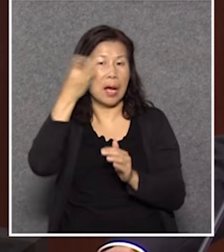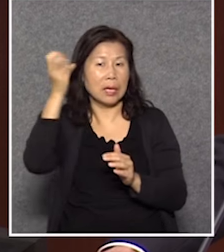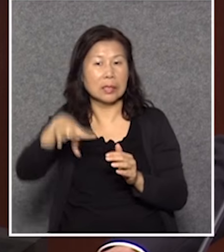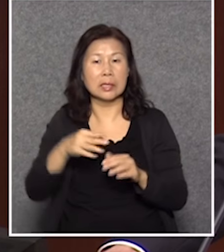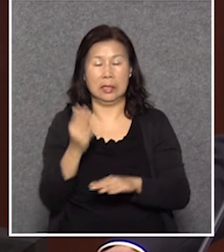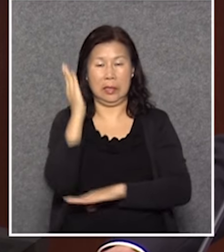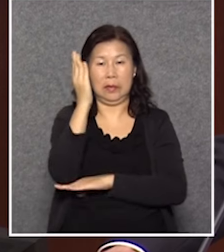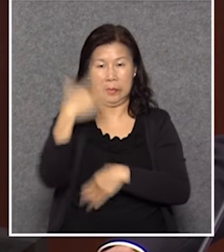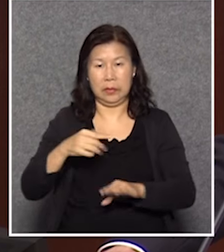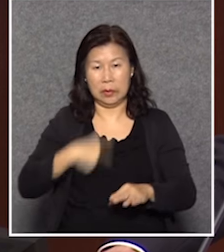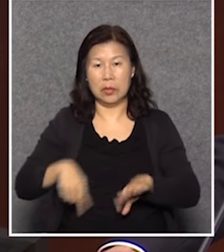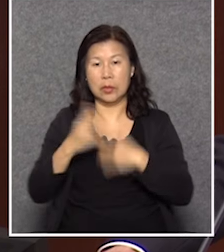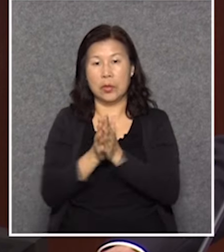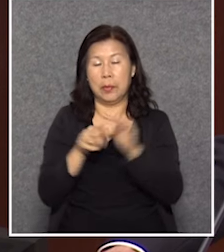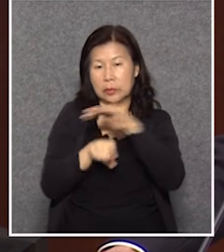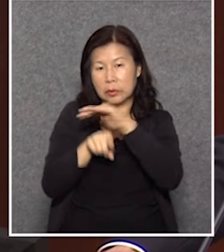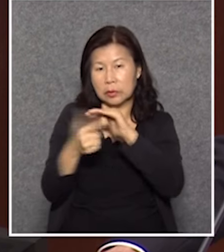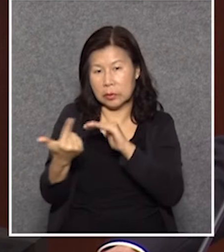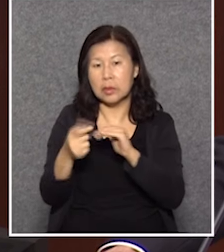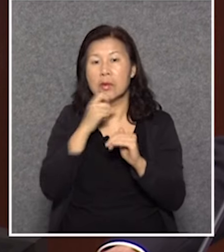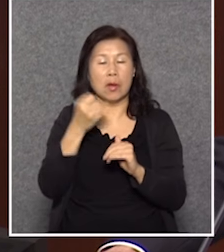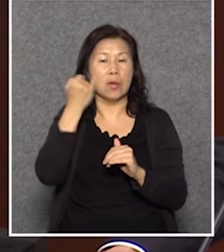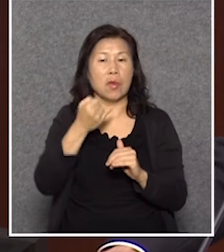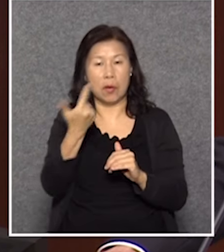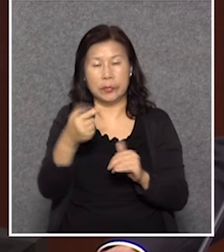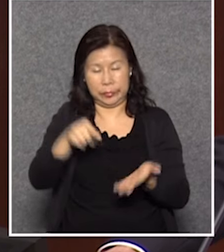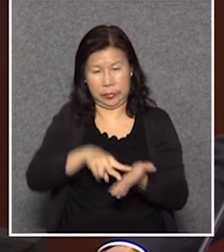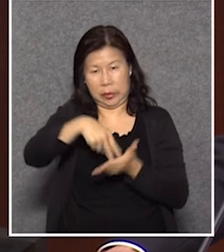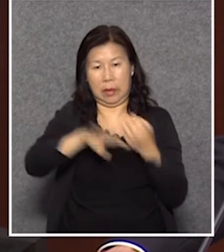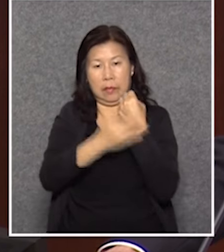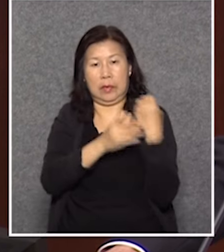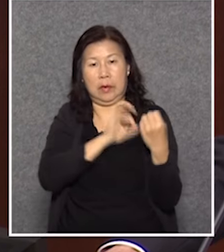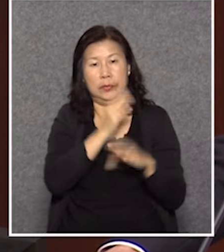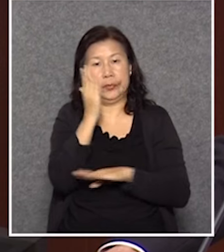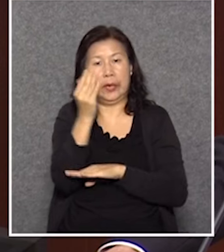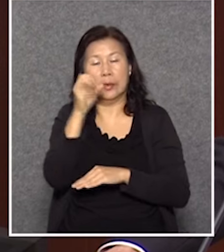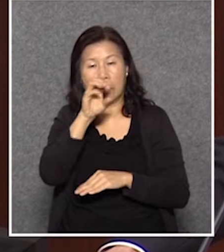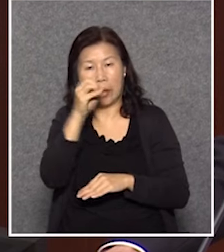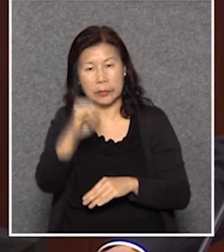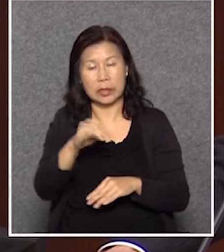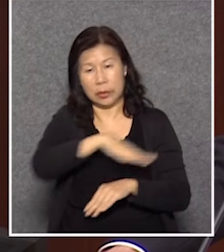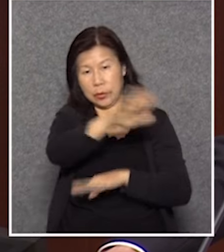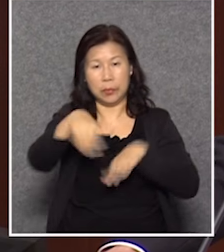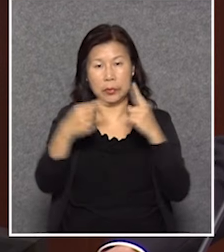員是沒有惡意呢，講的說話都不應該在這個會議廳裡面出現的。所以請大家注意，